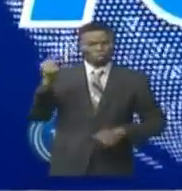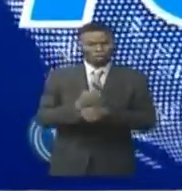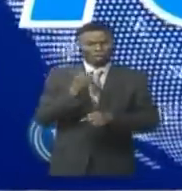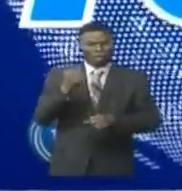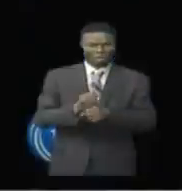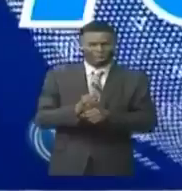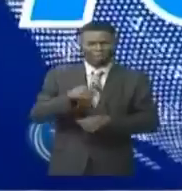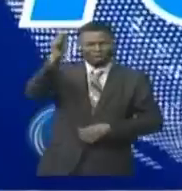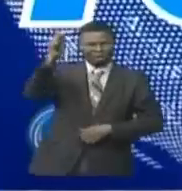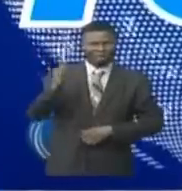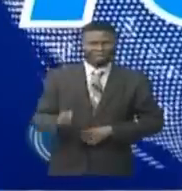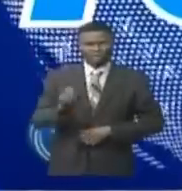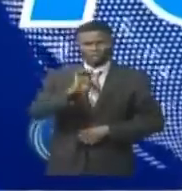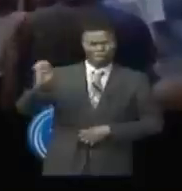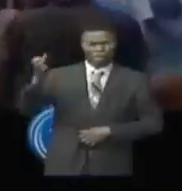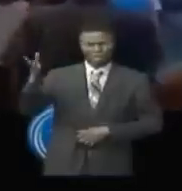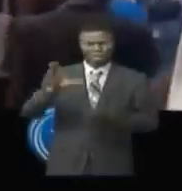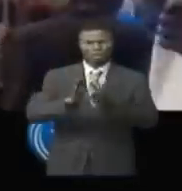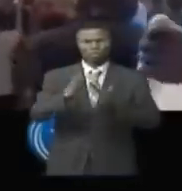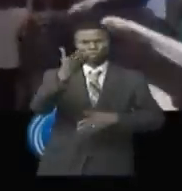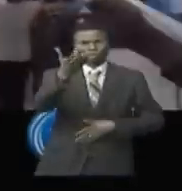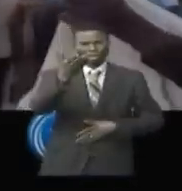dit Lucie Lavitchisenda.